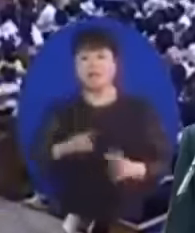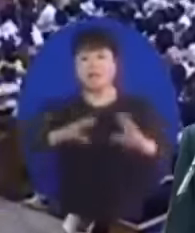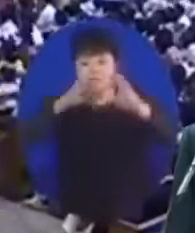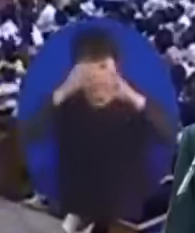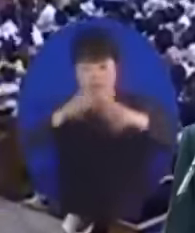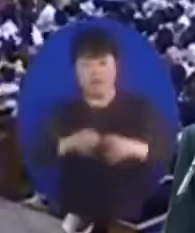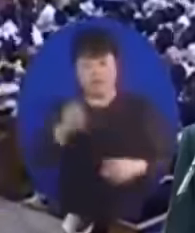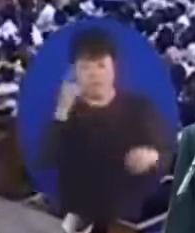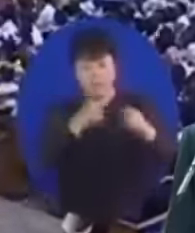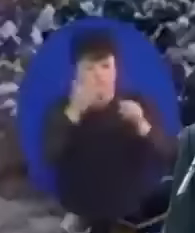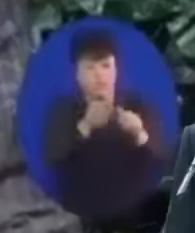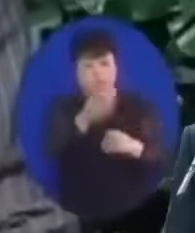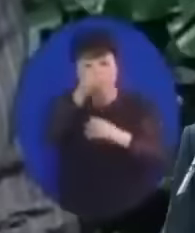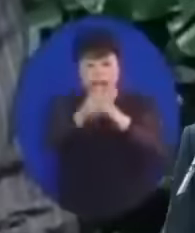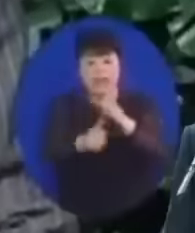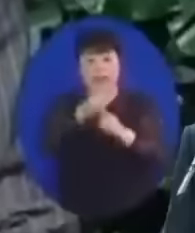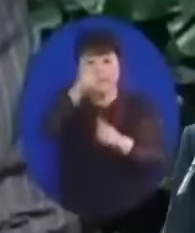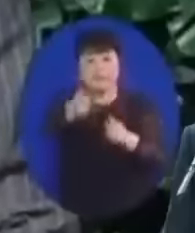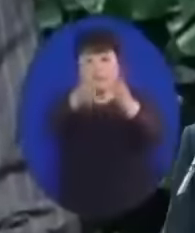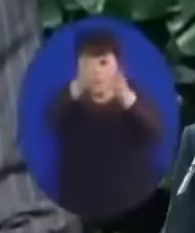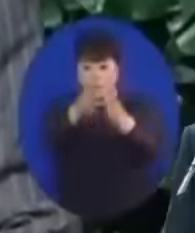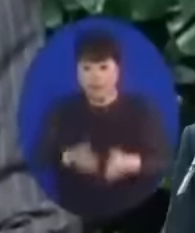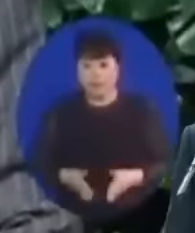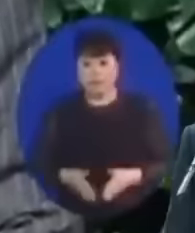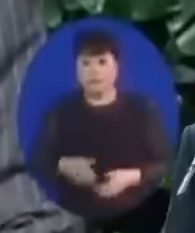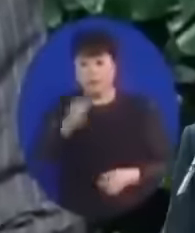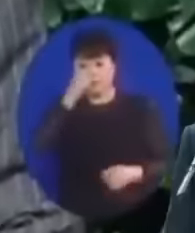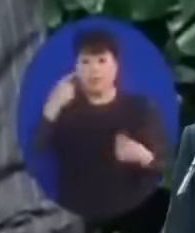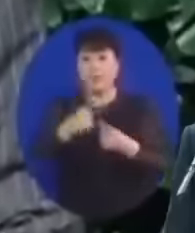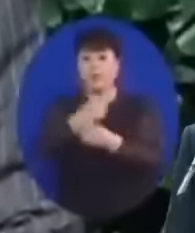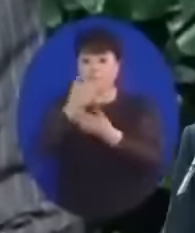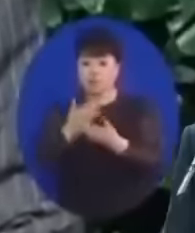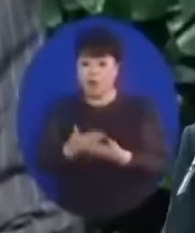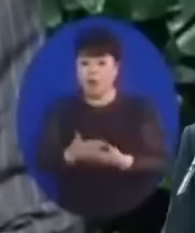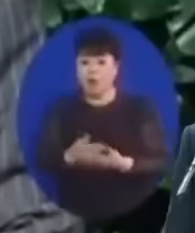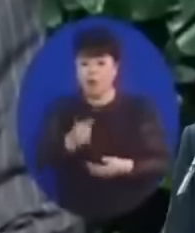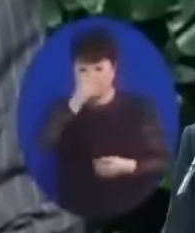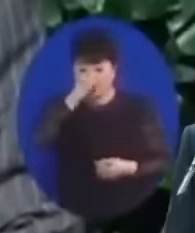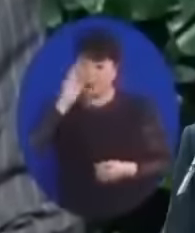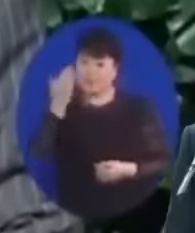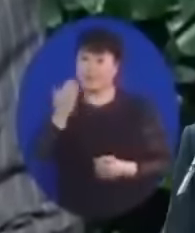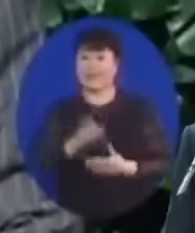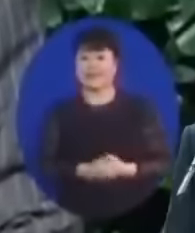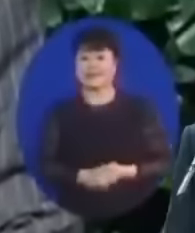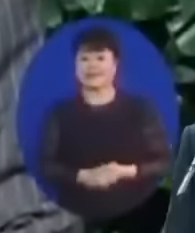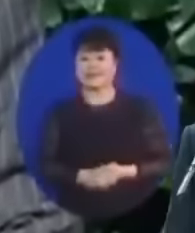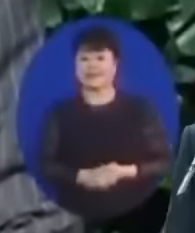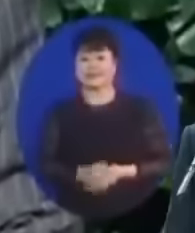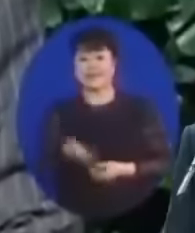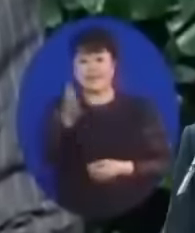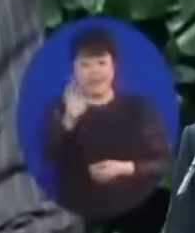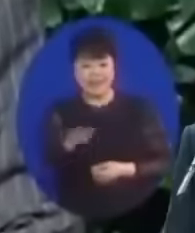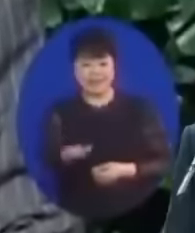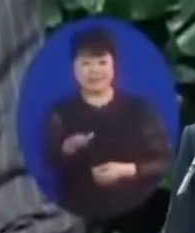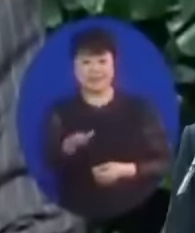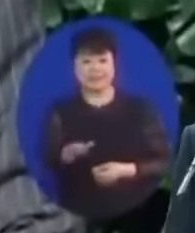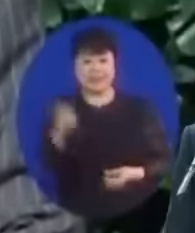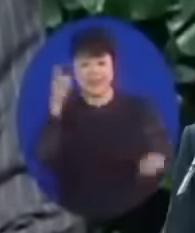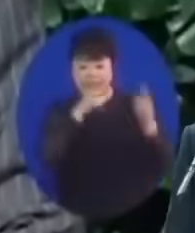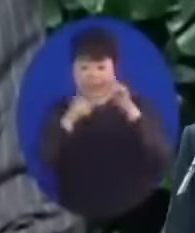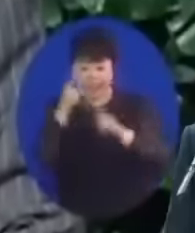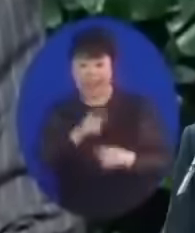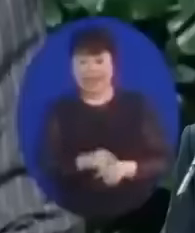세상이 헤아리려고 해도 하나님이 그것을 통해서 선으로 바꾸면 선이 되고 마는 것입니다. 그런데